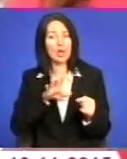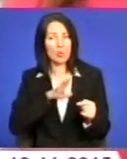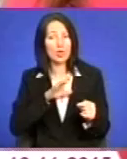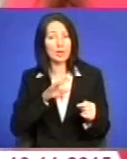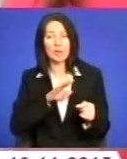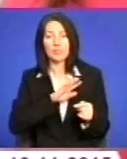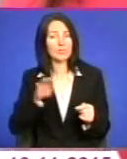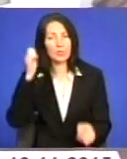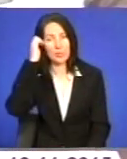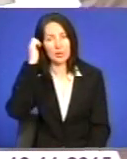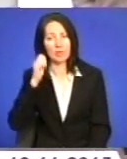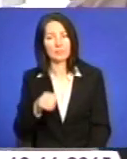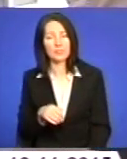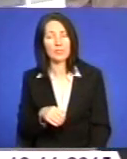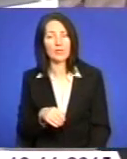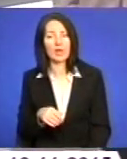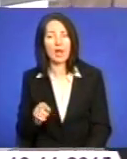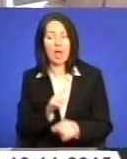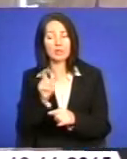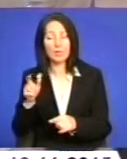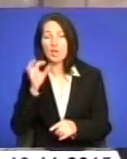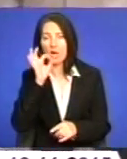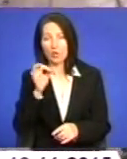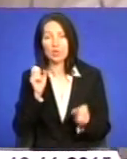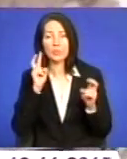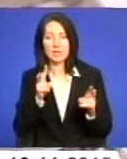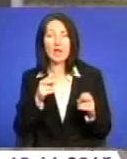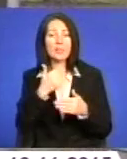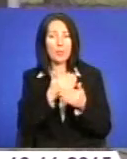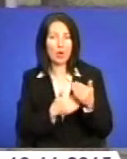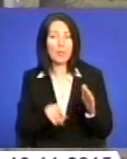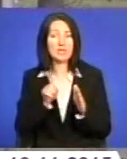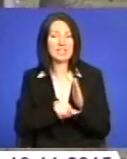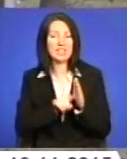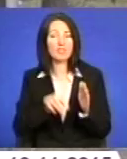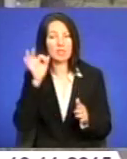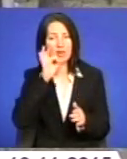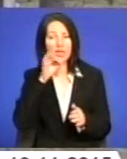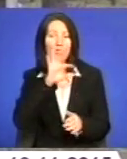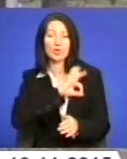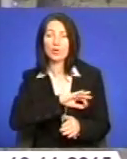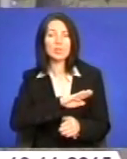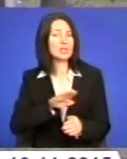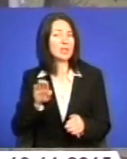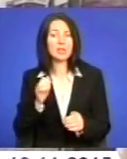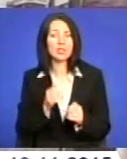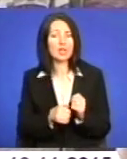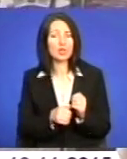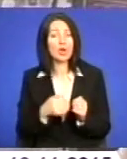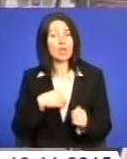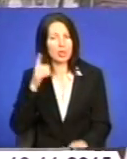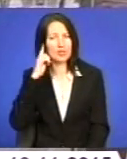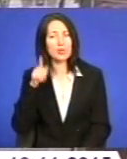Ні, не пам'ятаю такого. Та самі тернополяни кажуть, що спеціальними програмами здешевлення ліків користуються нечасто. Я чула